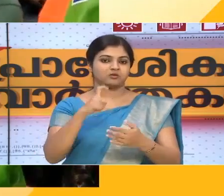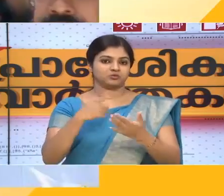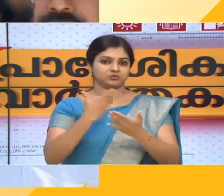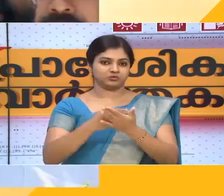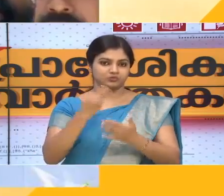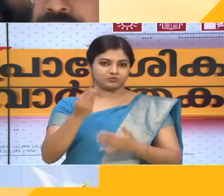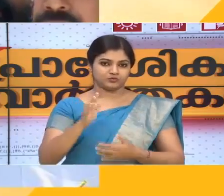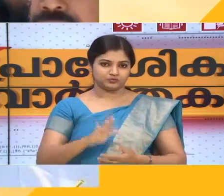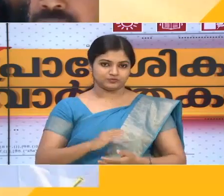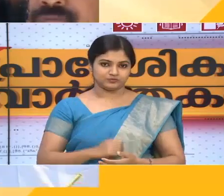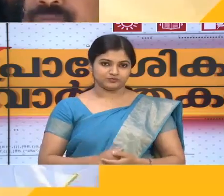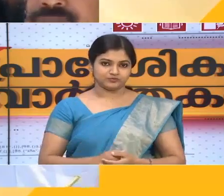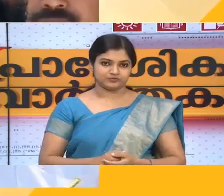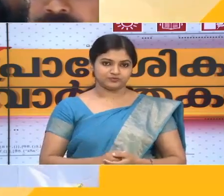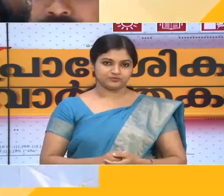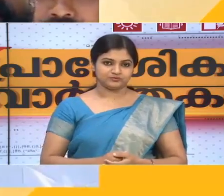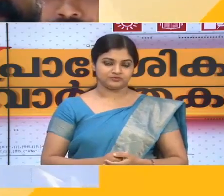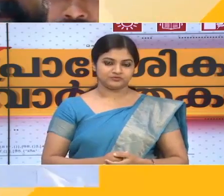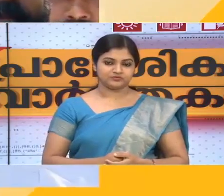നൽകിയിരുന്നു.